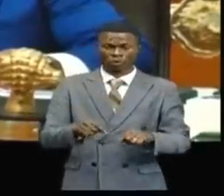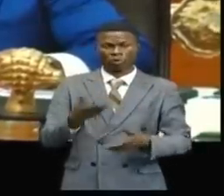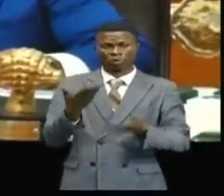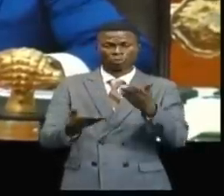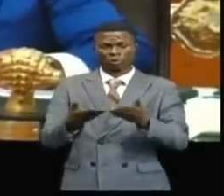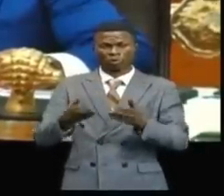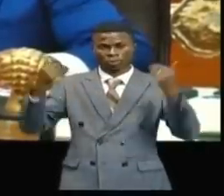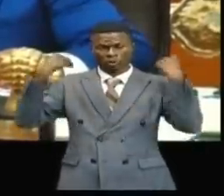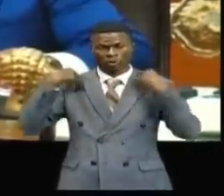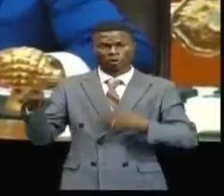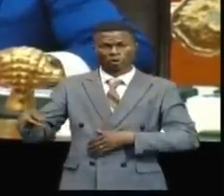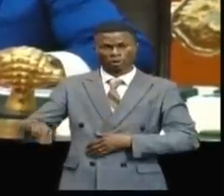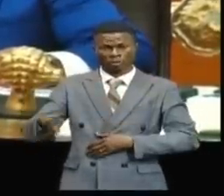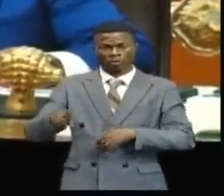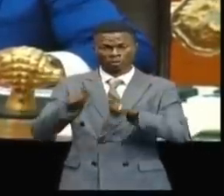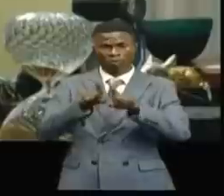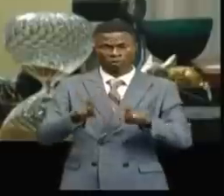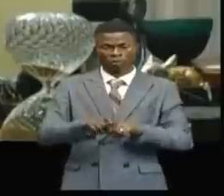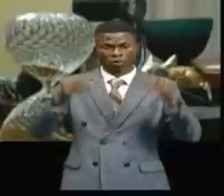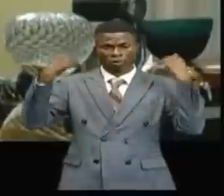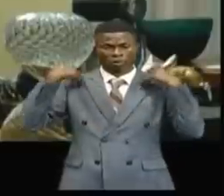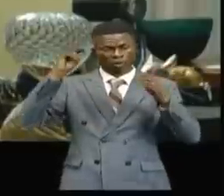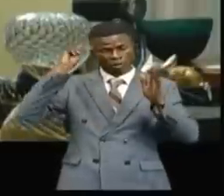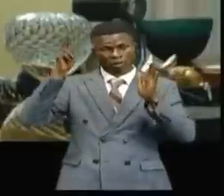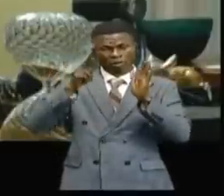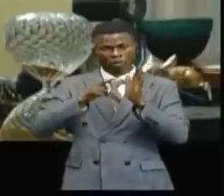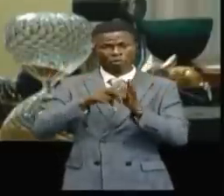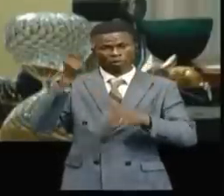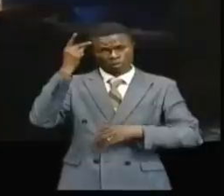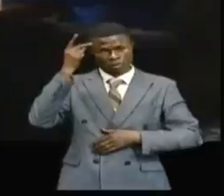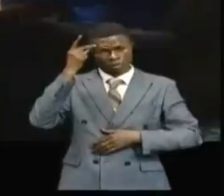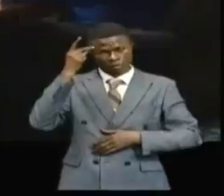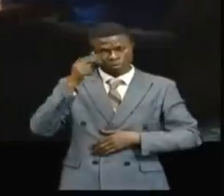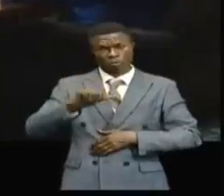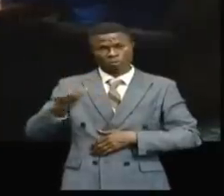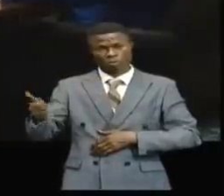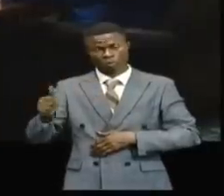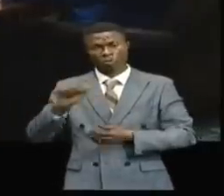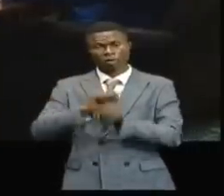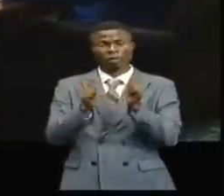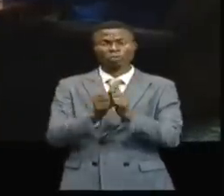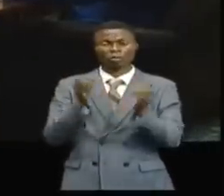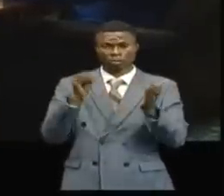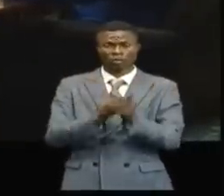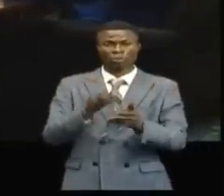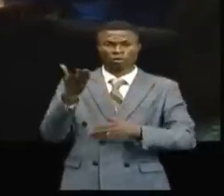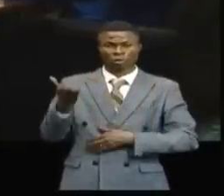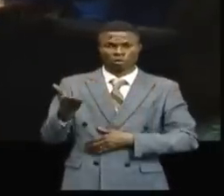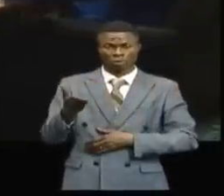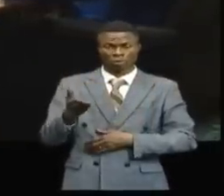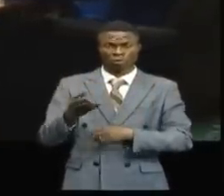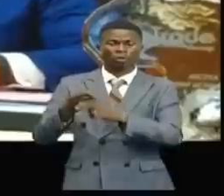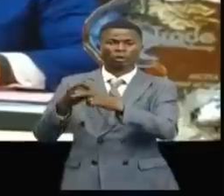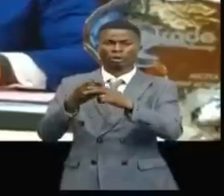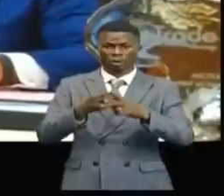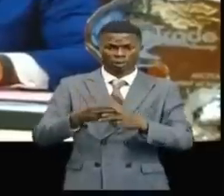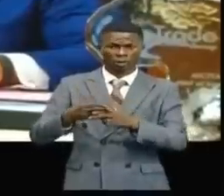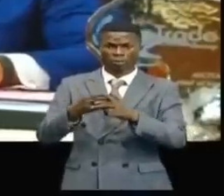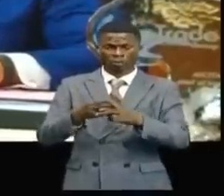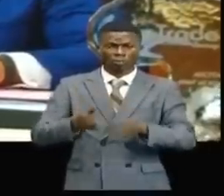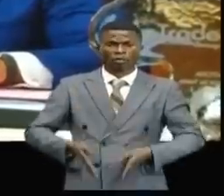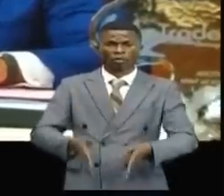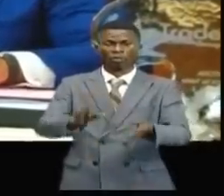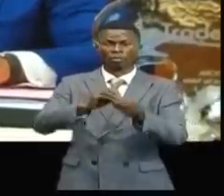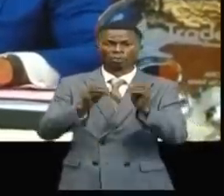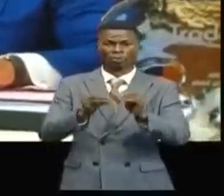autorités provinciales et celles du gouvernement central, d'autres défis demeurent, notamment la sécurisation de la route